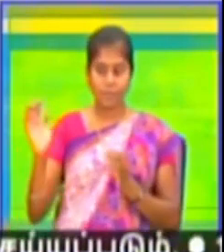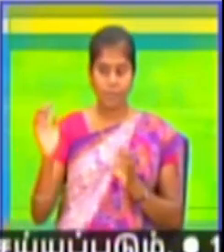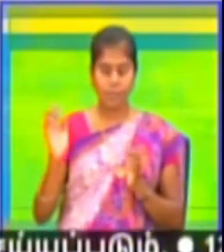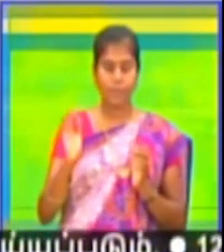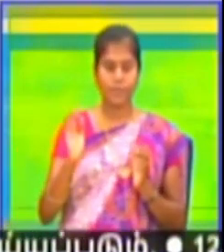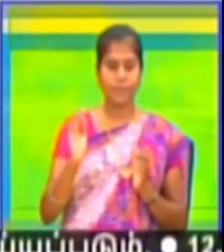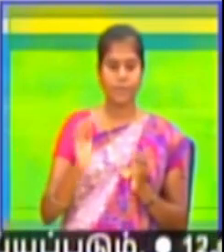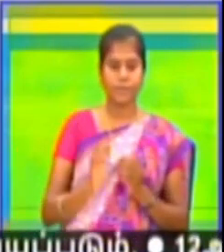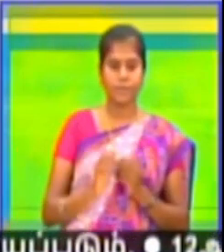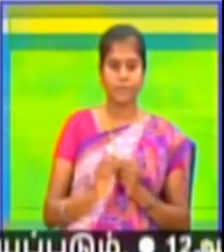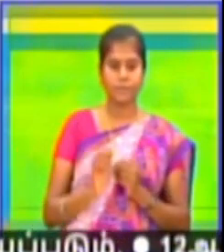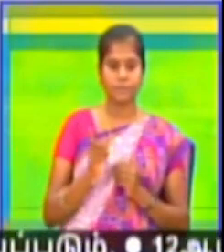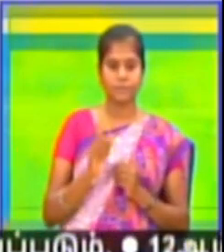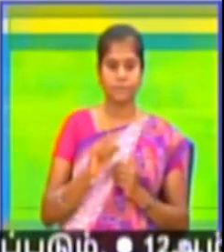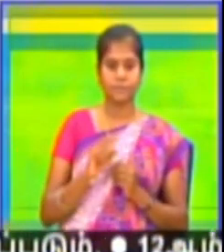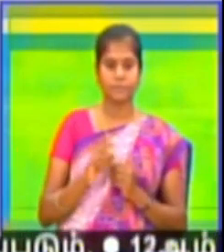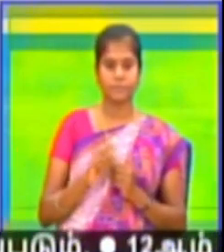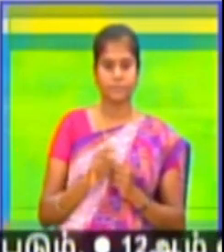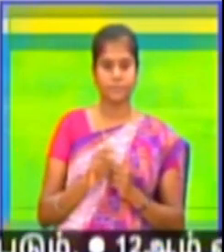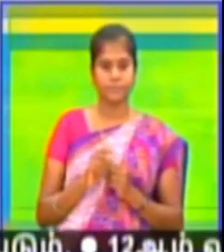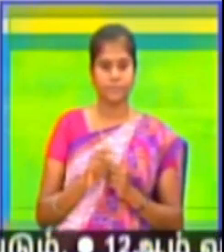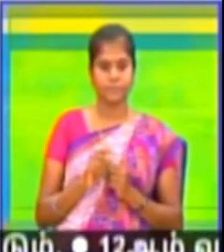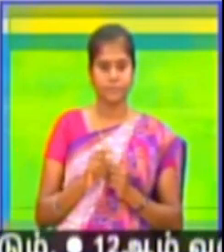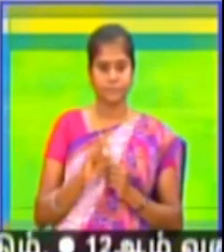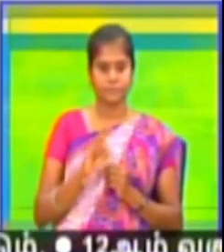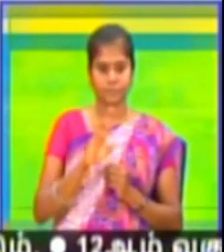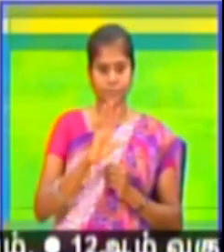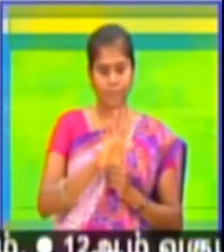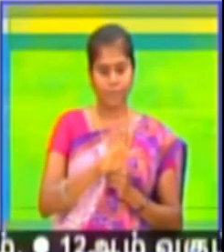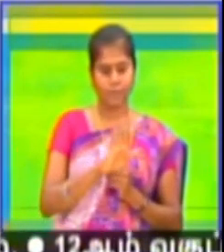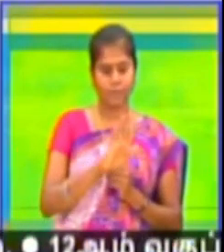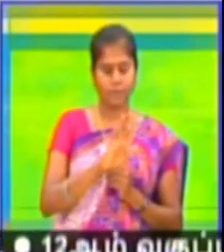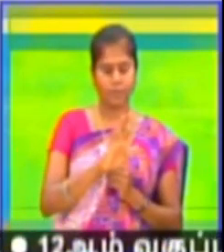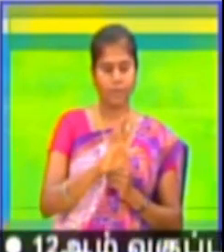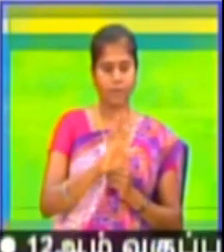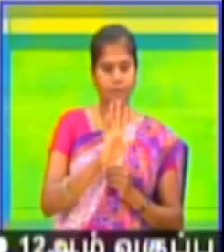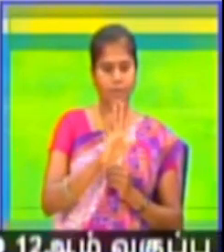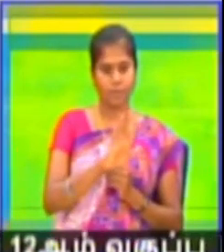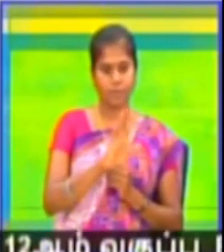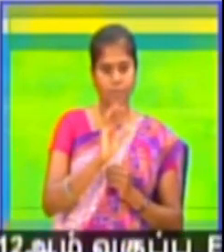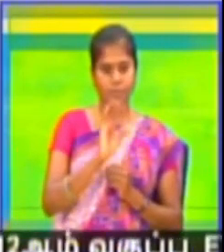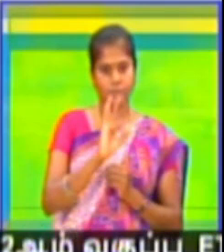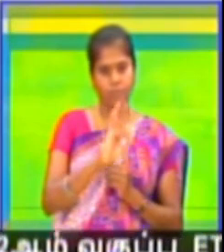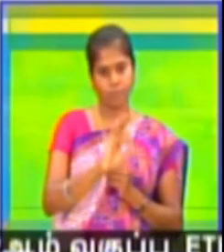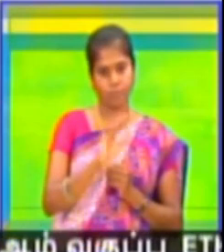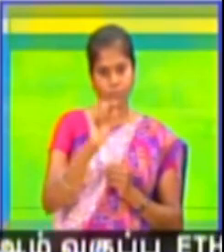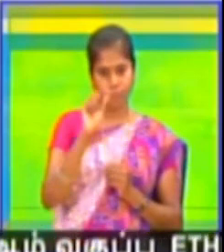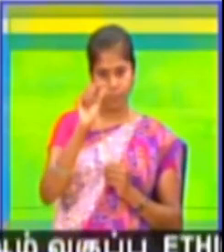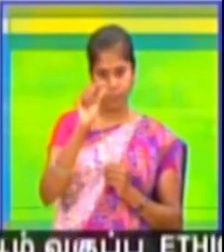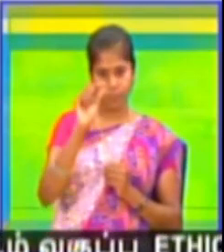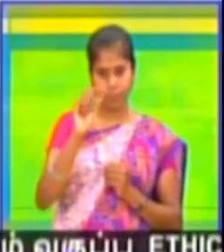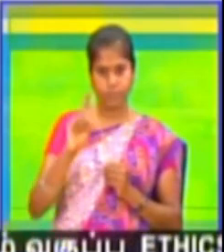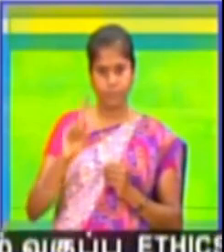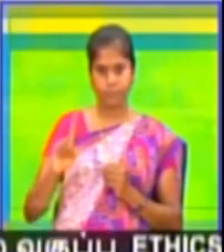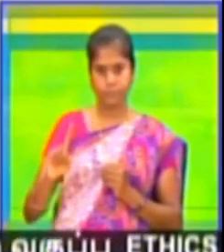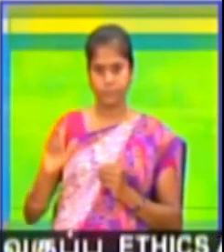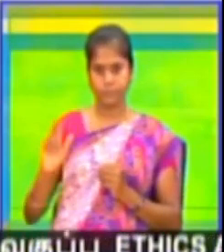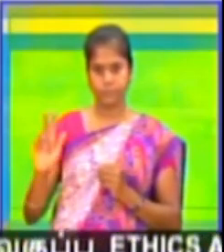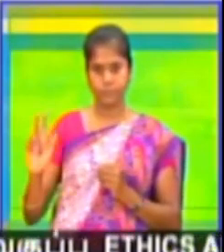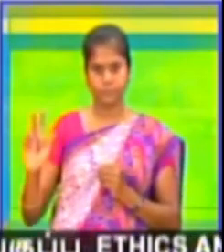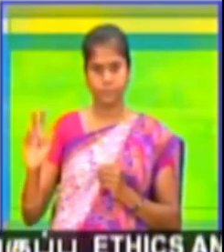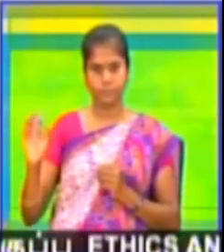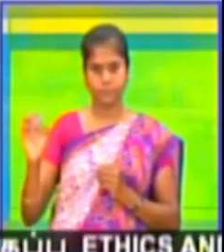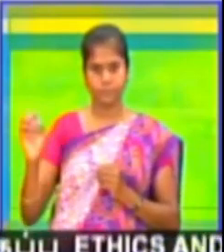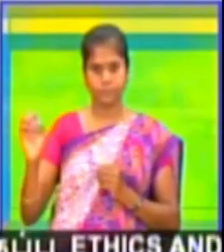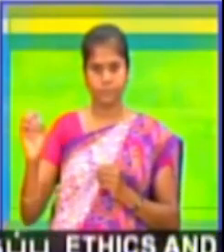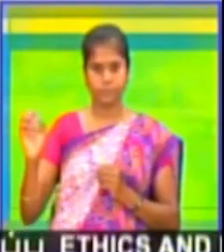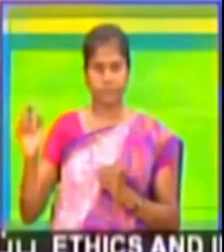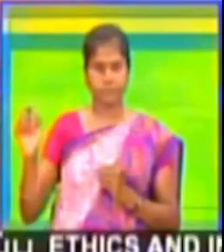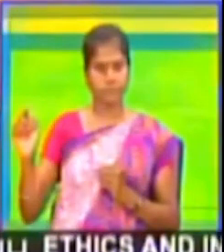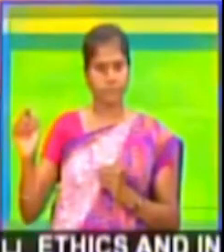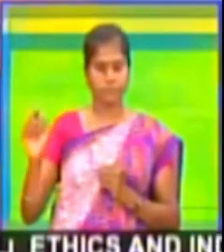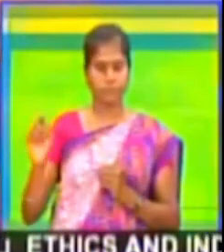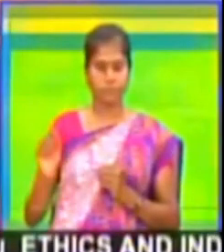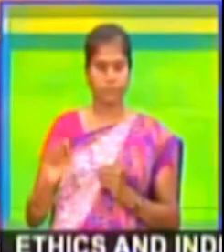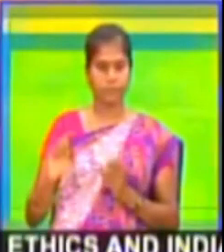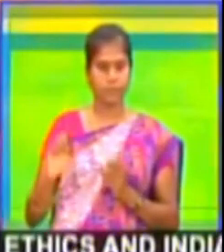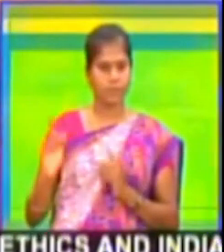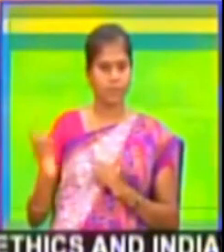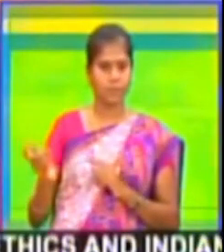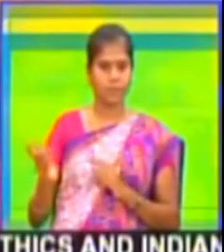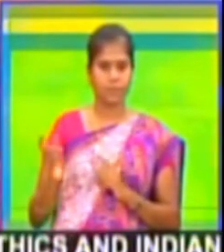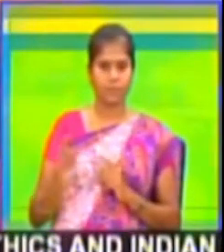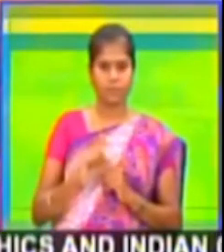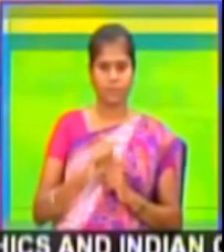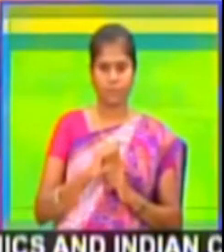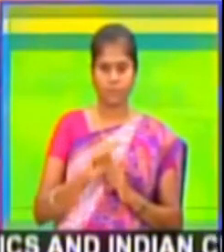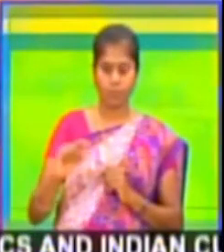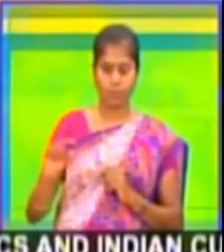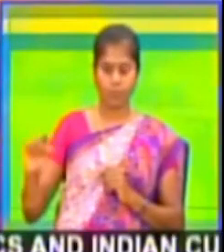53 டிகிரி முதல் 180 டிகிரி வரையிலான தீர்க்கக்கோடுகள், அதாவது மேற்கு தீர்க்கக்கோடுகள் வட அமெரிக்காவில் அமைஞ்சிருக்கு. அடுத்து நம்ம